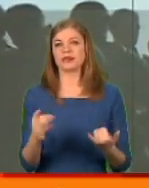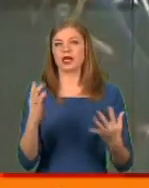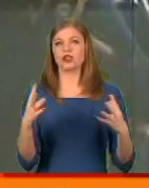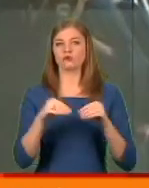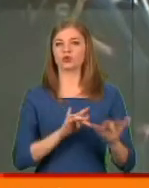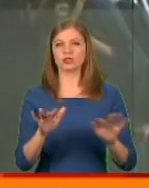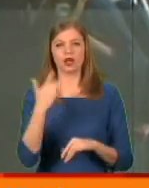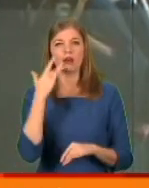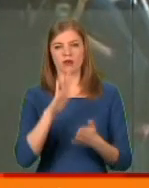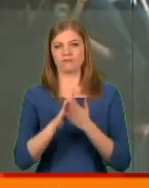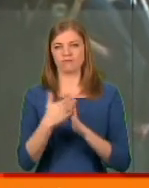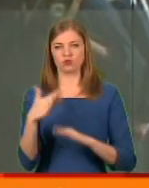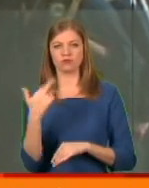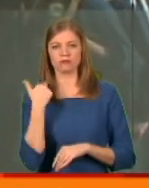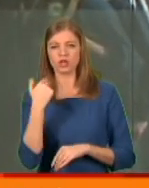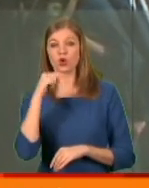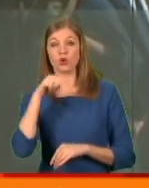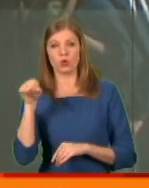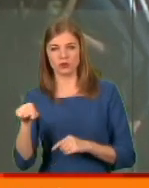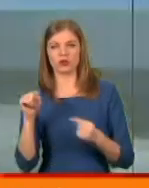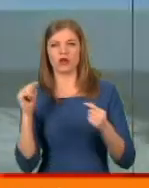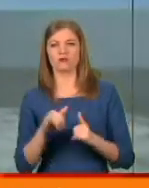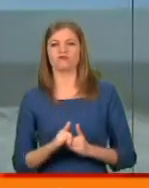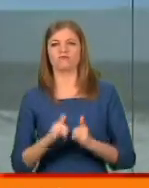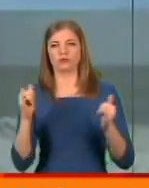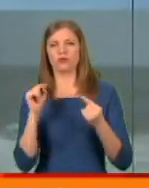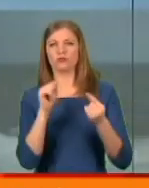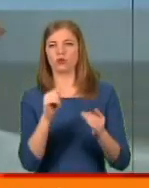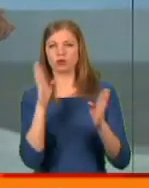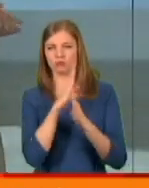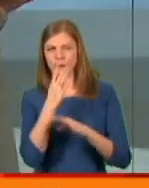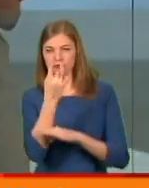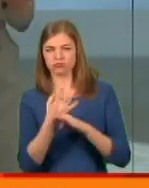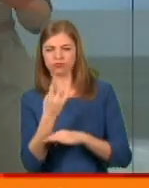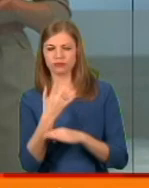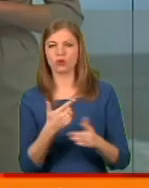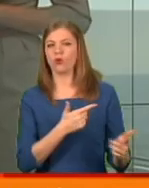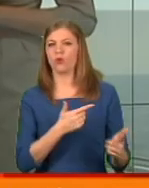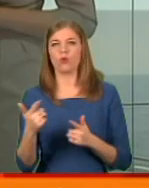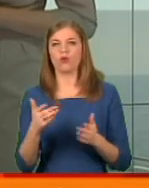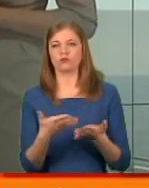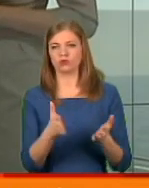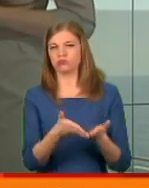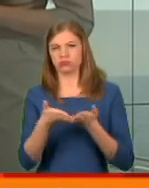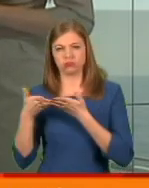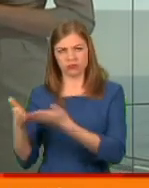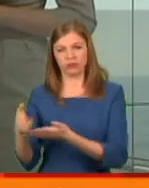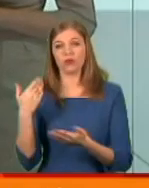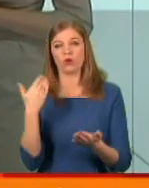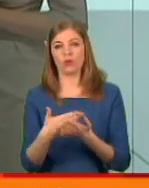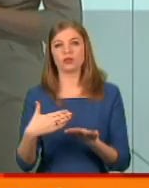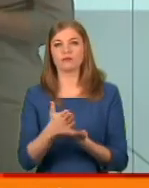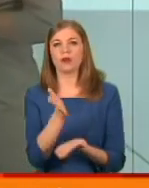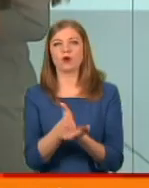дії Америка домовилась з Британією. Росія посилює протиповітряні і ударні сили. Евакуйовано головний штаб армії Асада. Ось